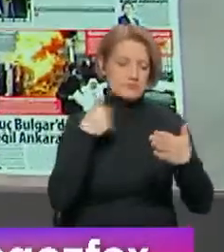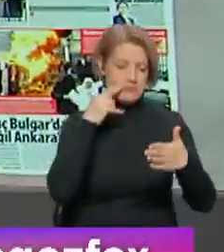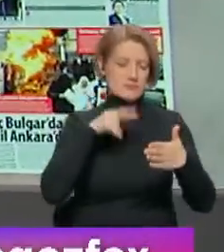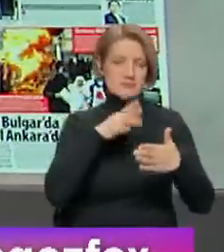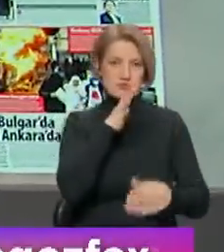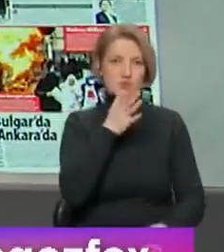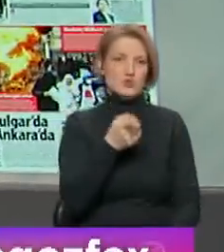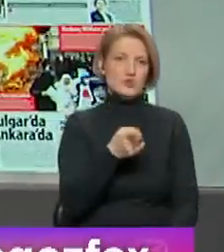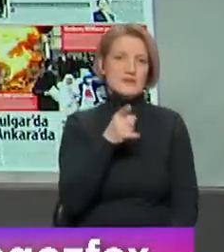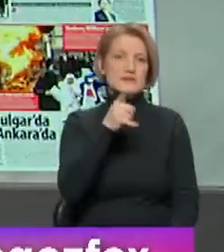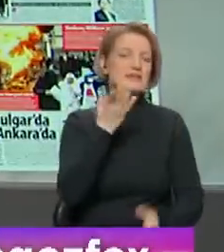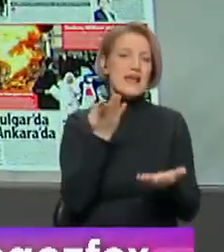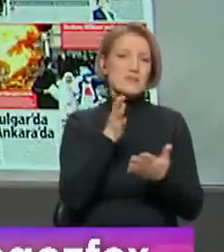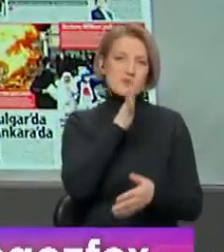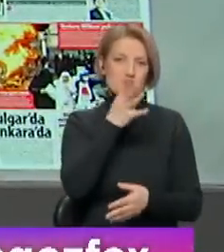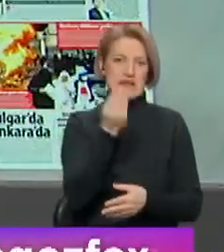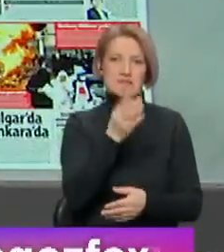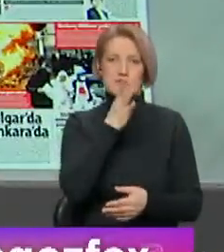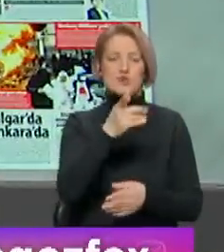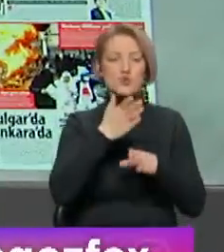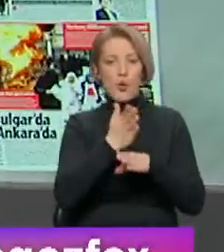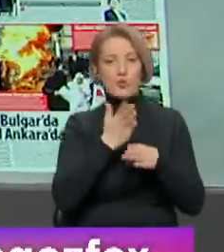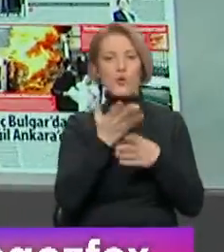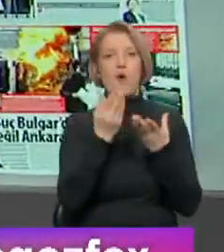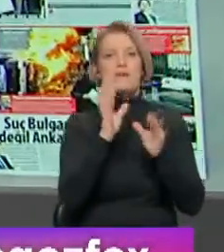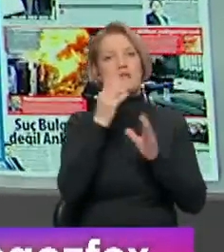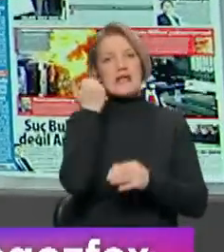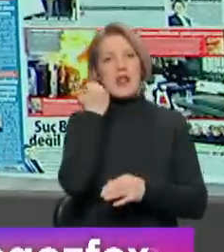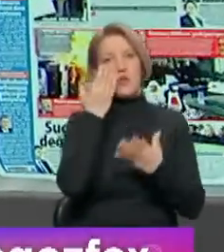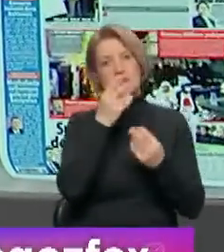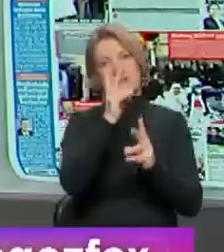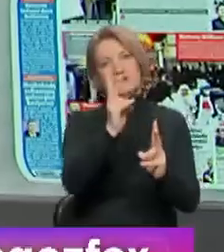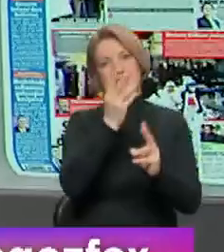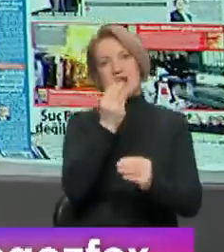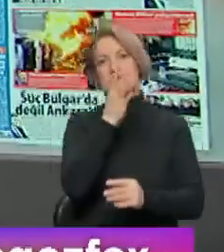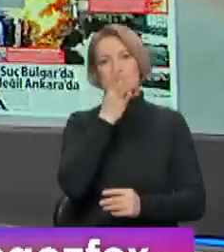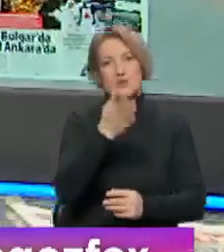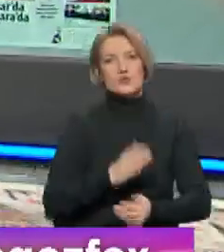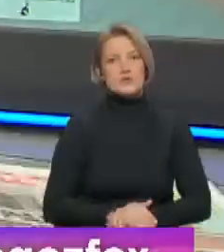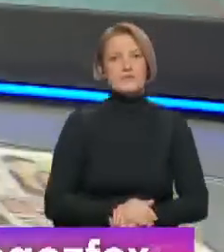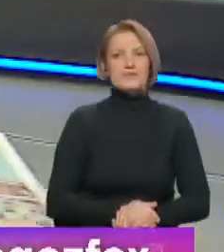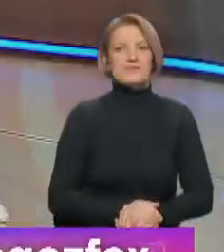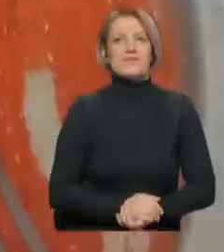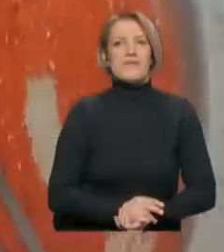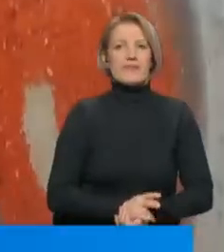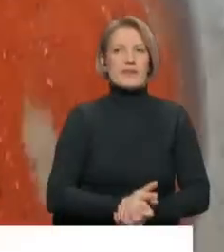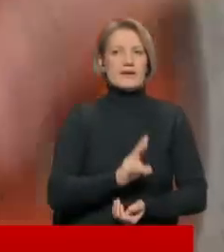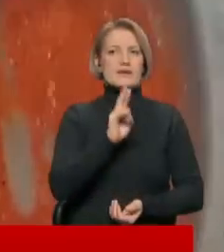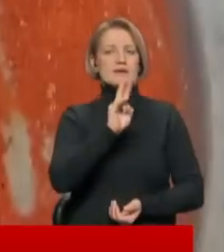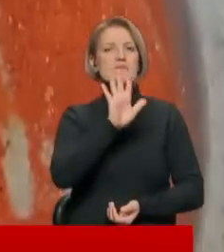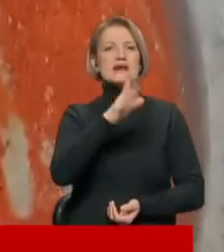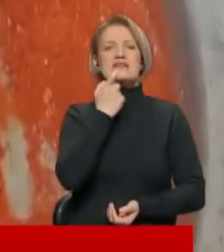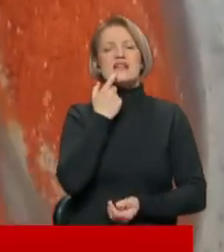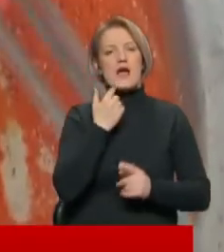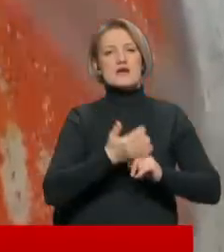Neyin doğru neyin doğru olmadığını yalan olduğunu 20 Senem ben